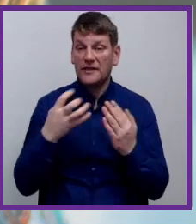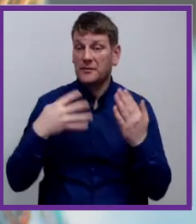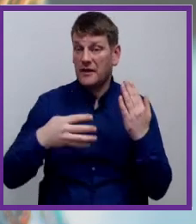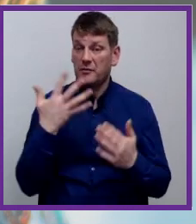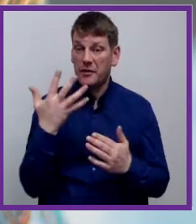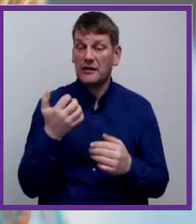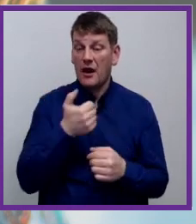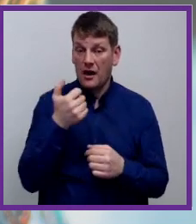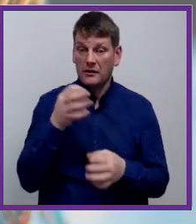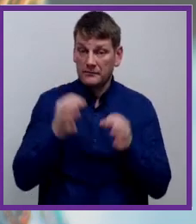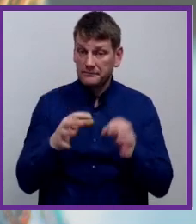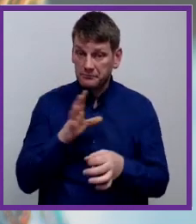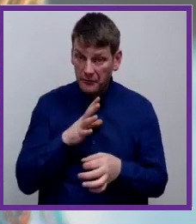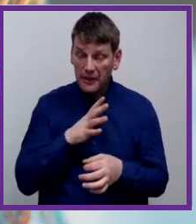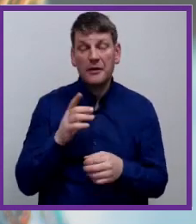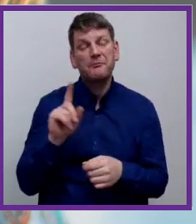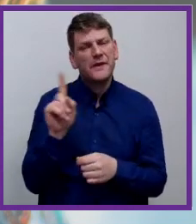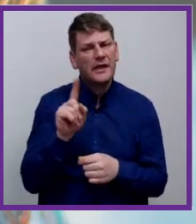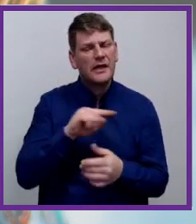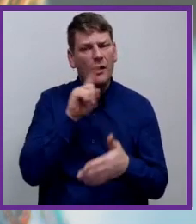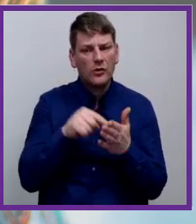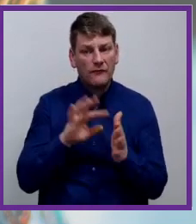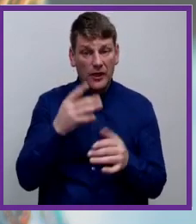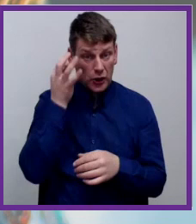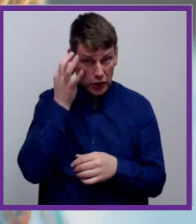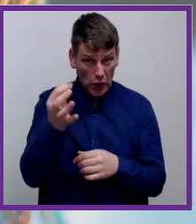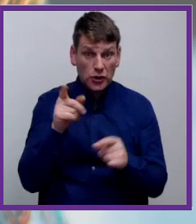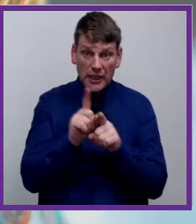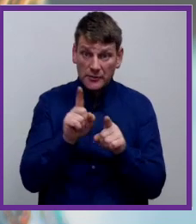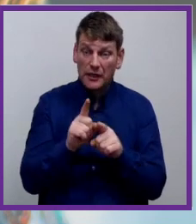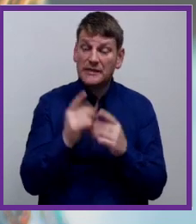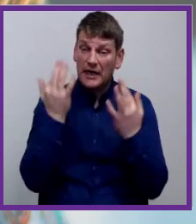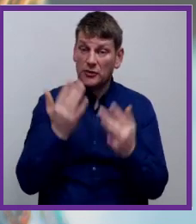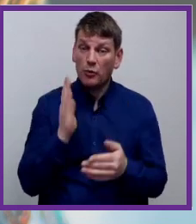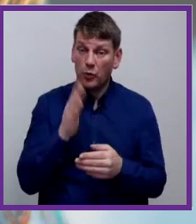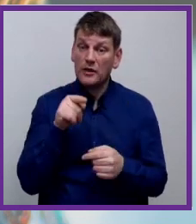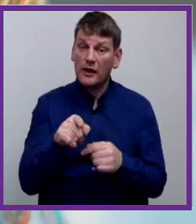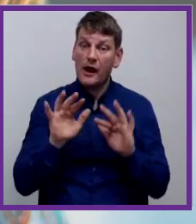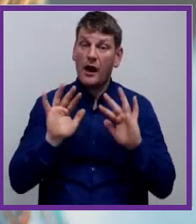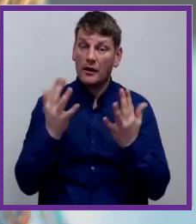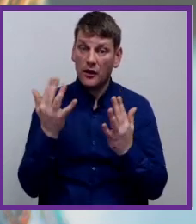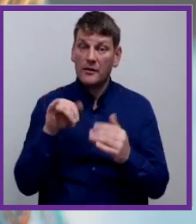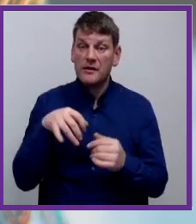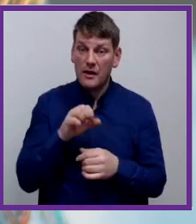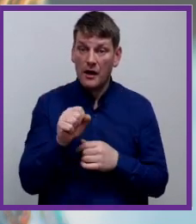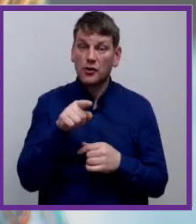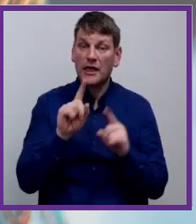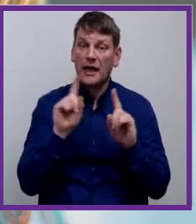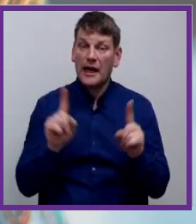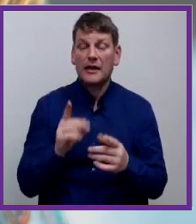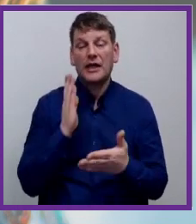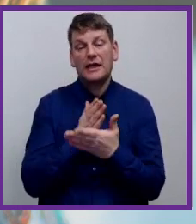un zināmā mērā ir jautājums, vai tieši tāds pats rezultāts būtu arī tajā gadījumā, ja šī lieta